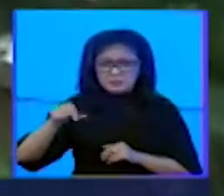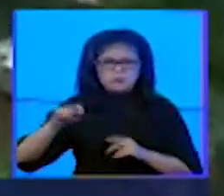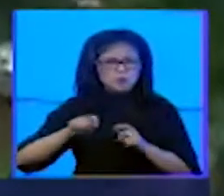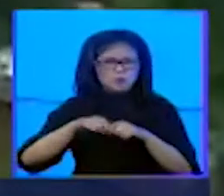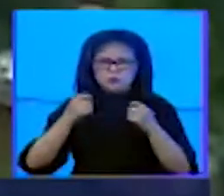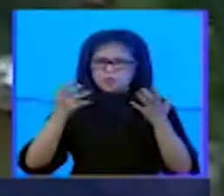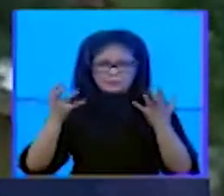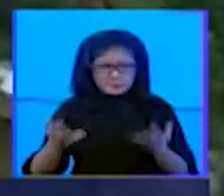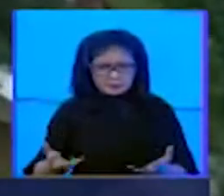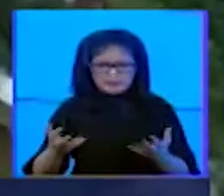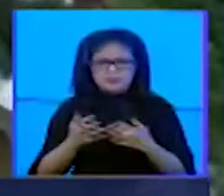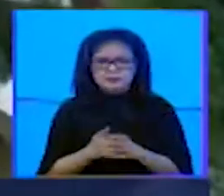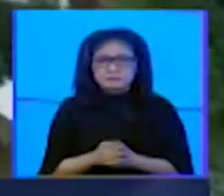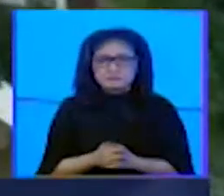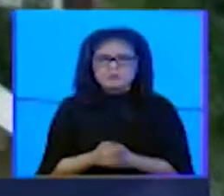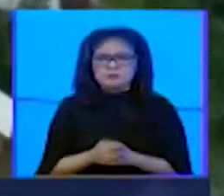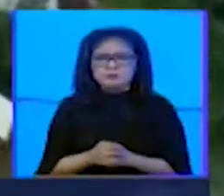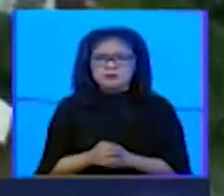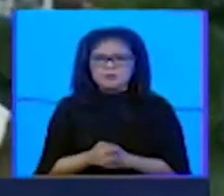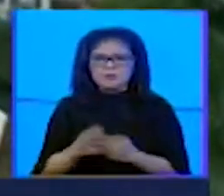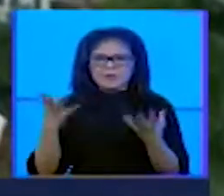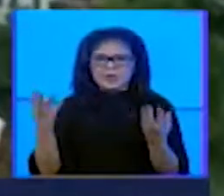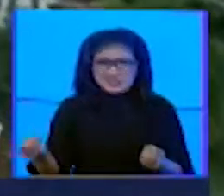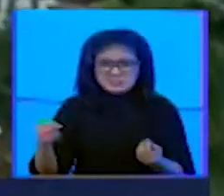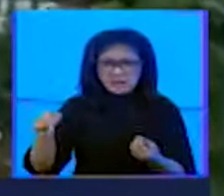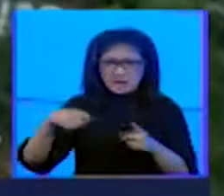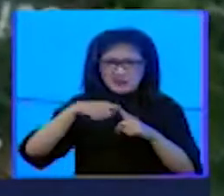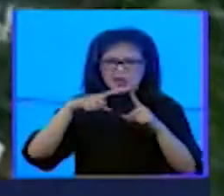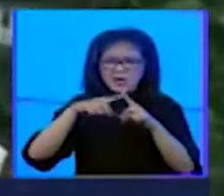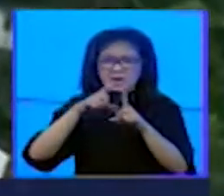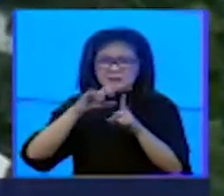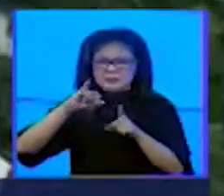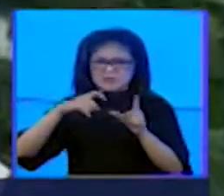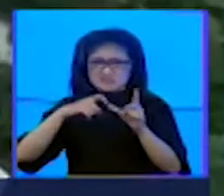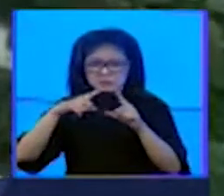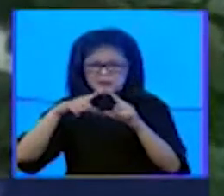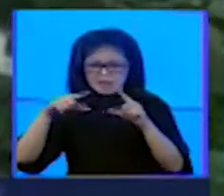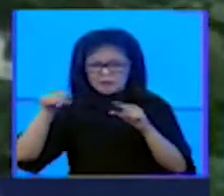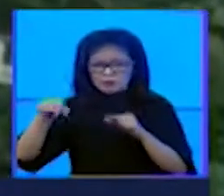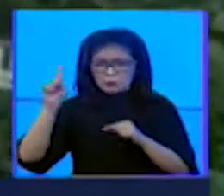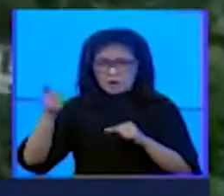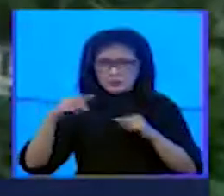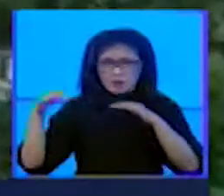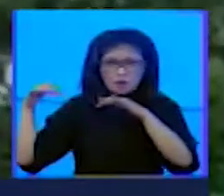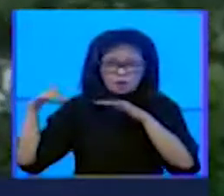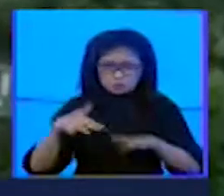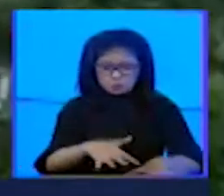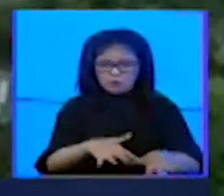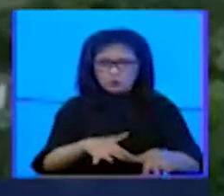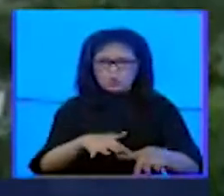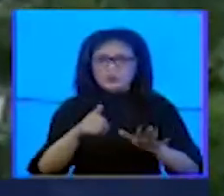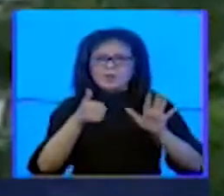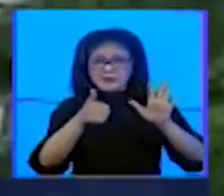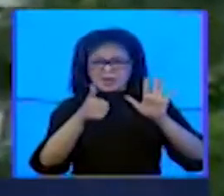Kecamatan Kabila eh desa kabiraan di jalur ini terjadi longsor ada enam desa di